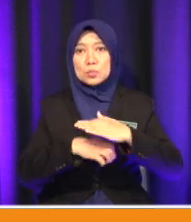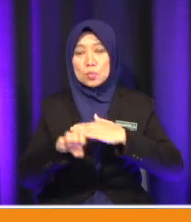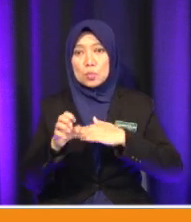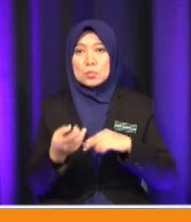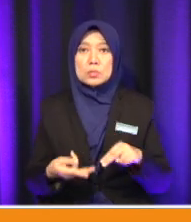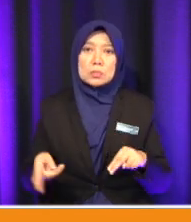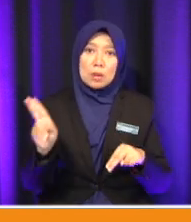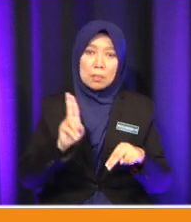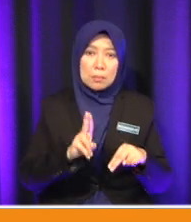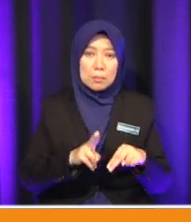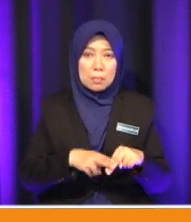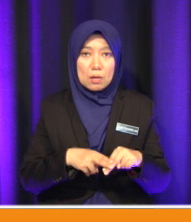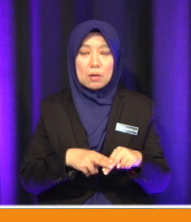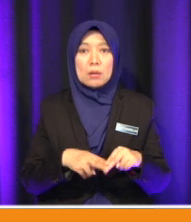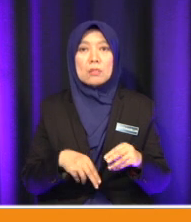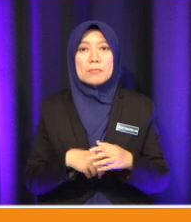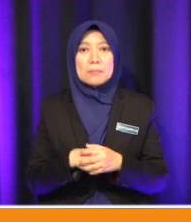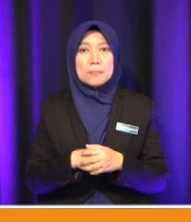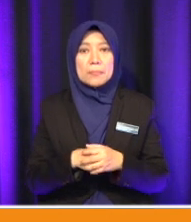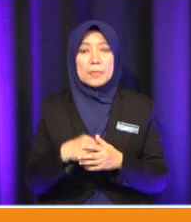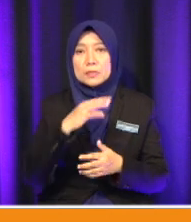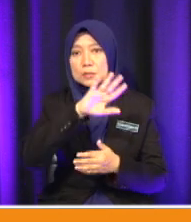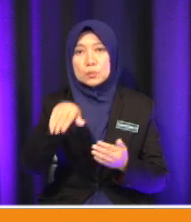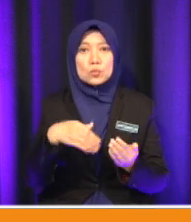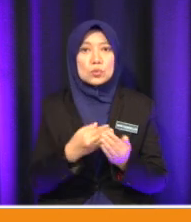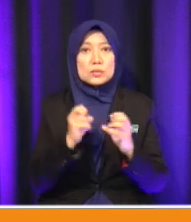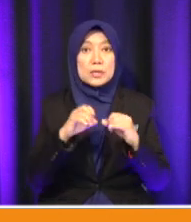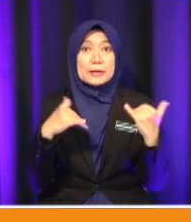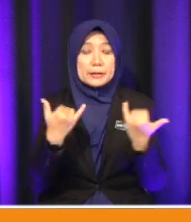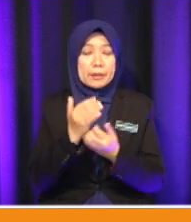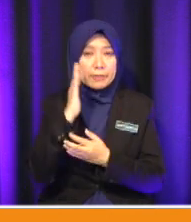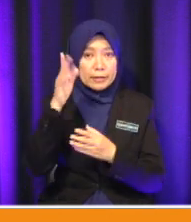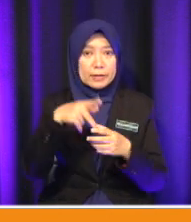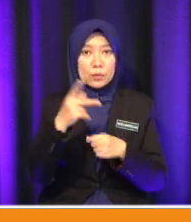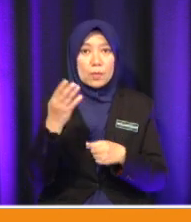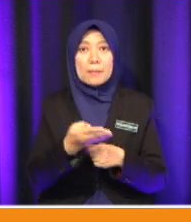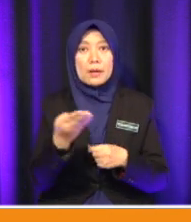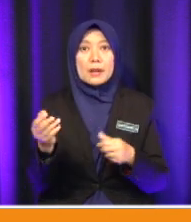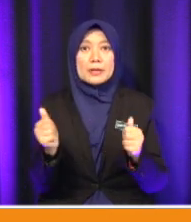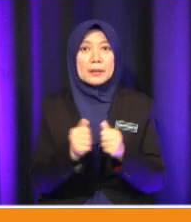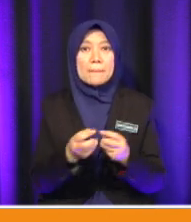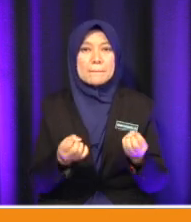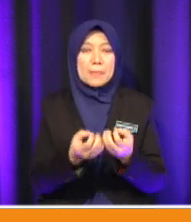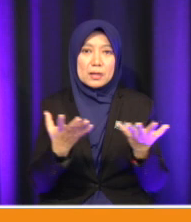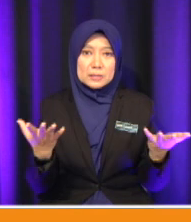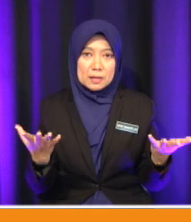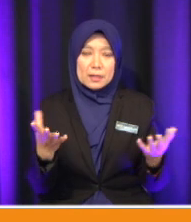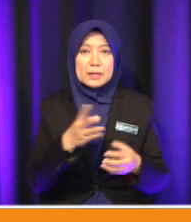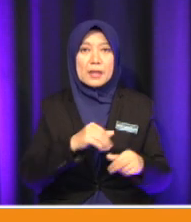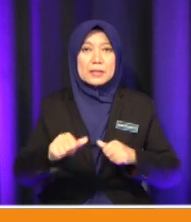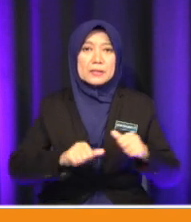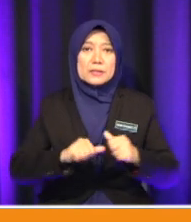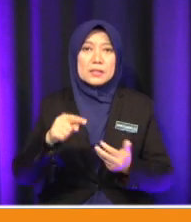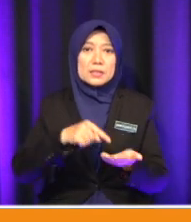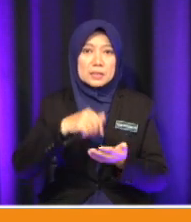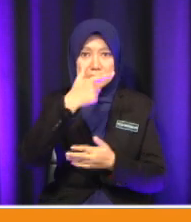ekspor meningkat sudah tentulah firma-firma akan mengeluarkan barang dengan lebih banyak dan etiwiti ini